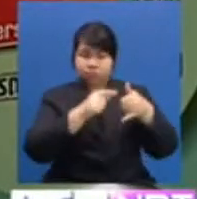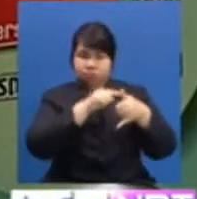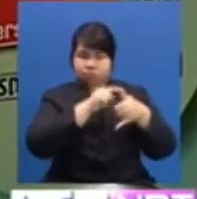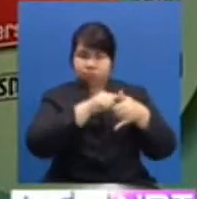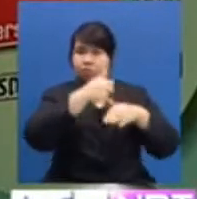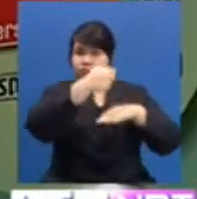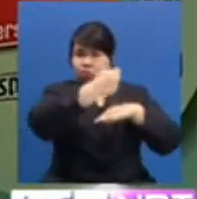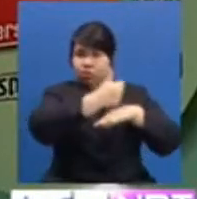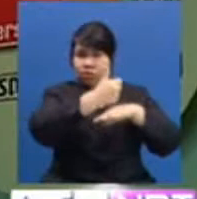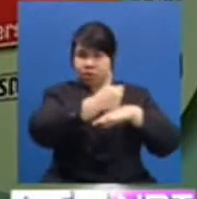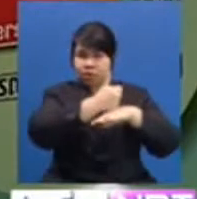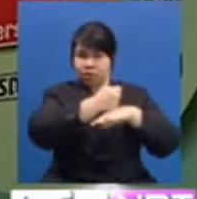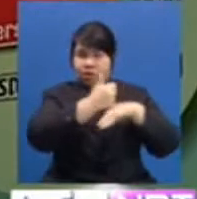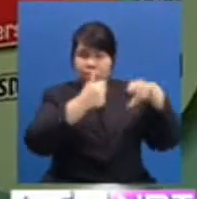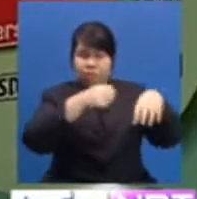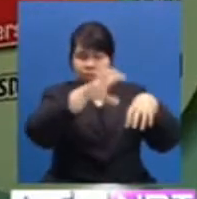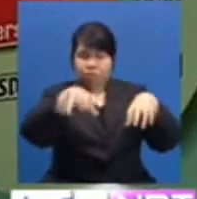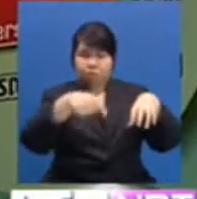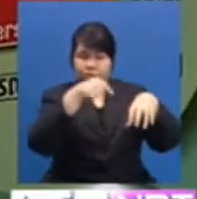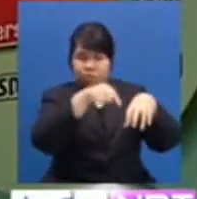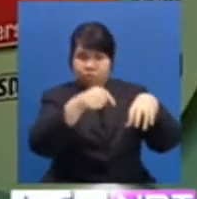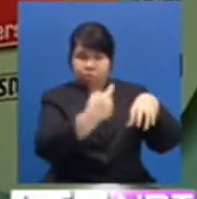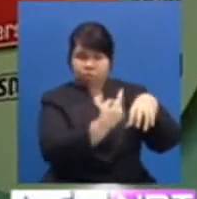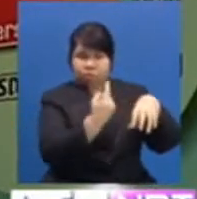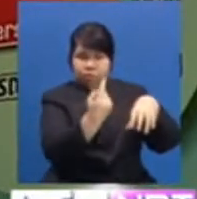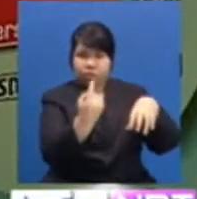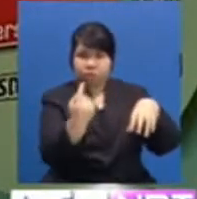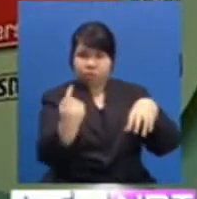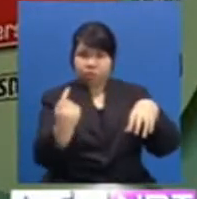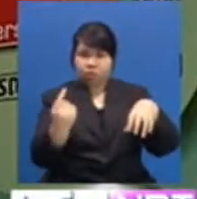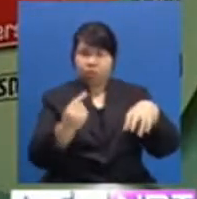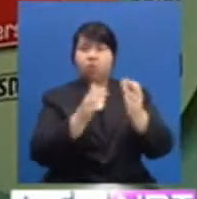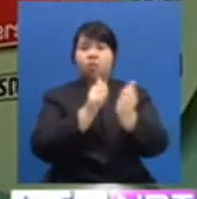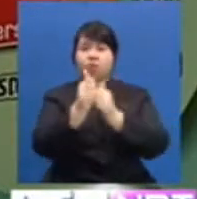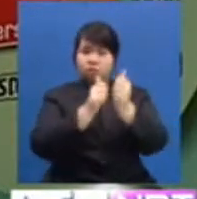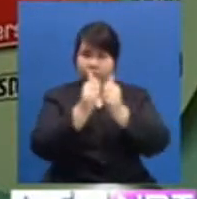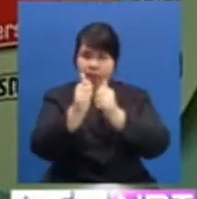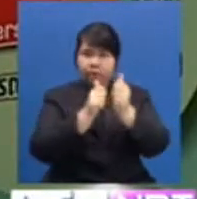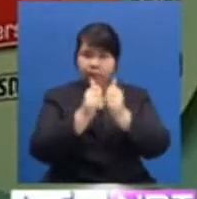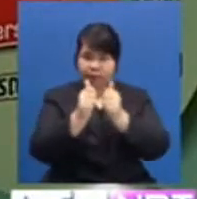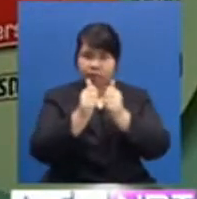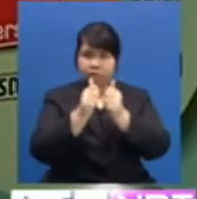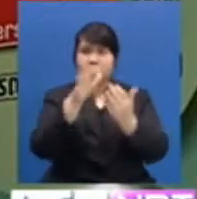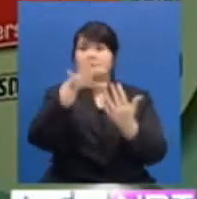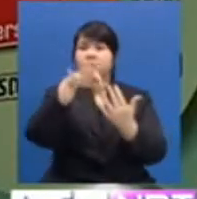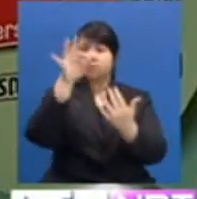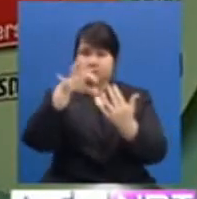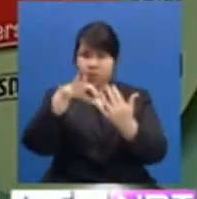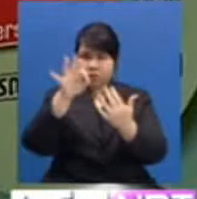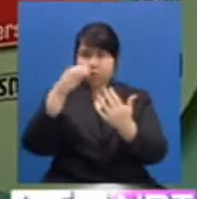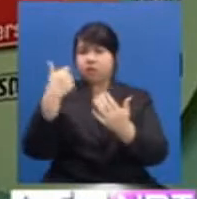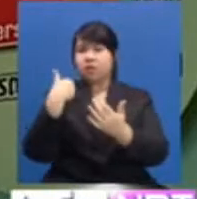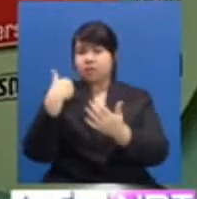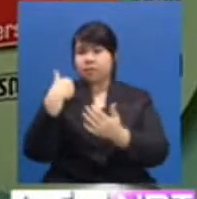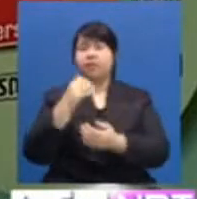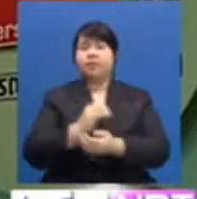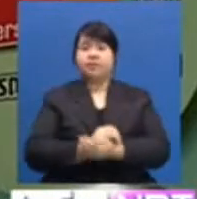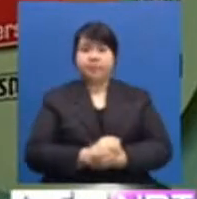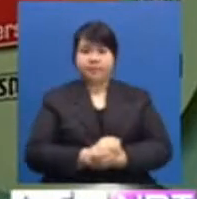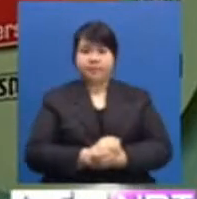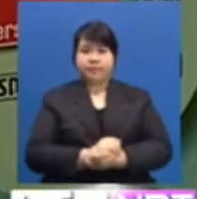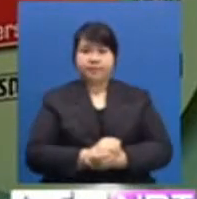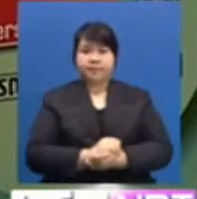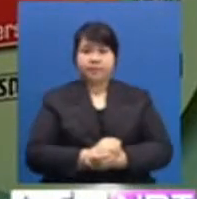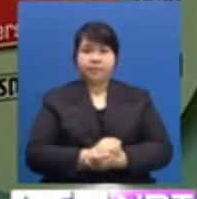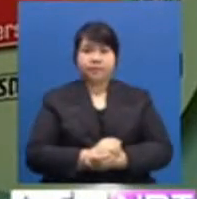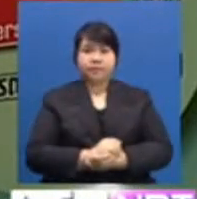จำหมู่บ้านจากโรงเรียนต่างๆเนี่ยที่จะแข่งขันกันประกวดแล้วก็ได้รับการคัดเลือกเป็นมัคคณายกประจำห